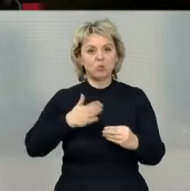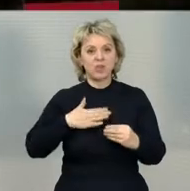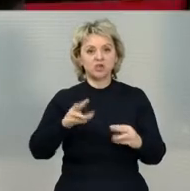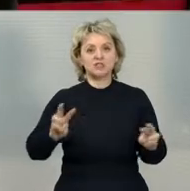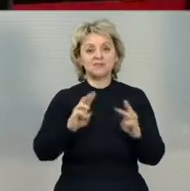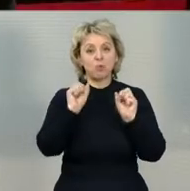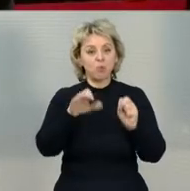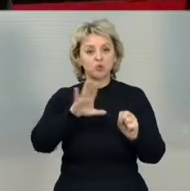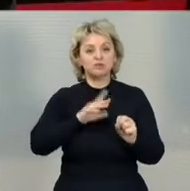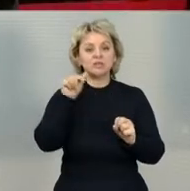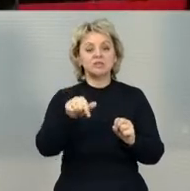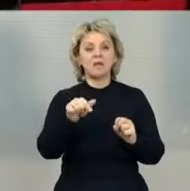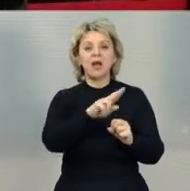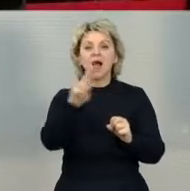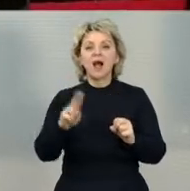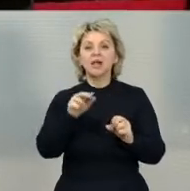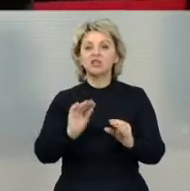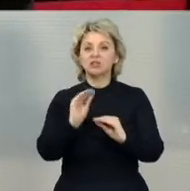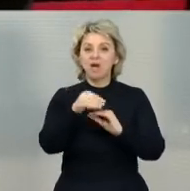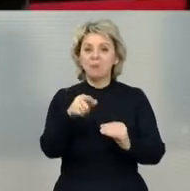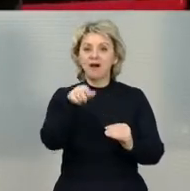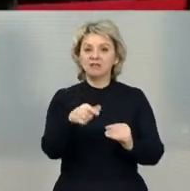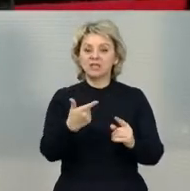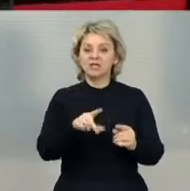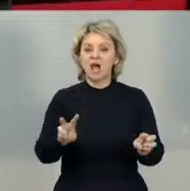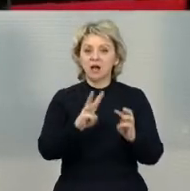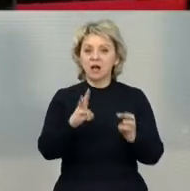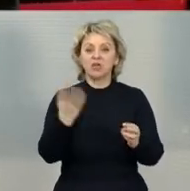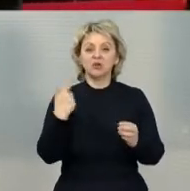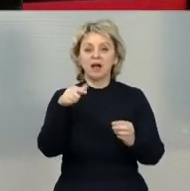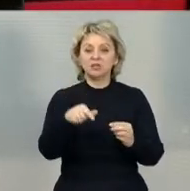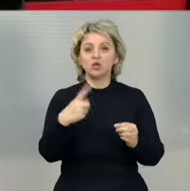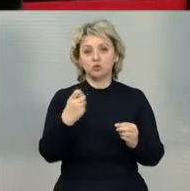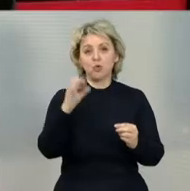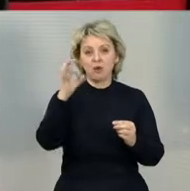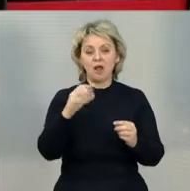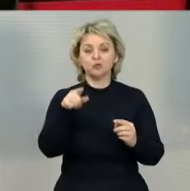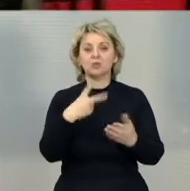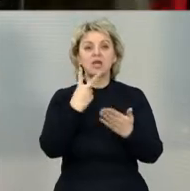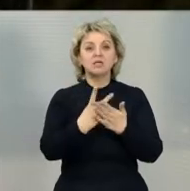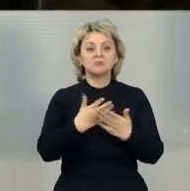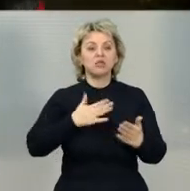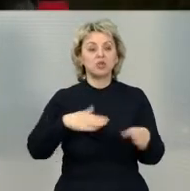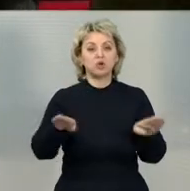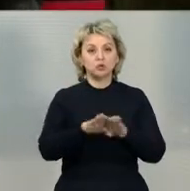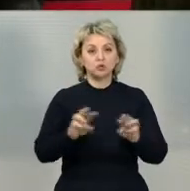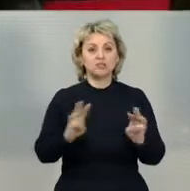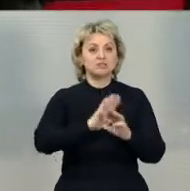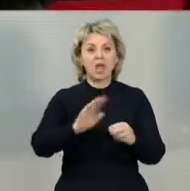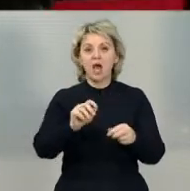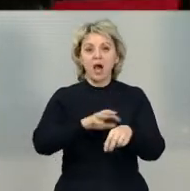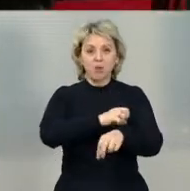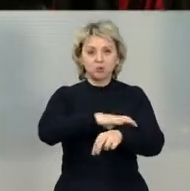свечи, думаю, может быть, там какие-то добавки, где горение при менее 100 градусах. Смотрю, и наши свечи не